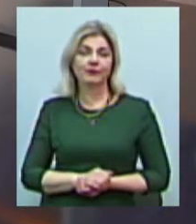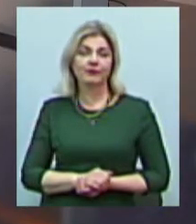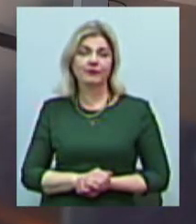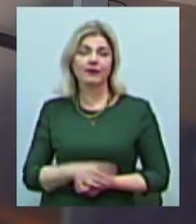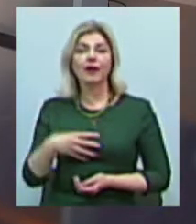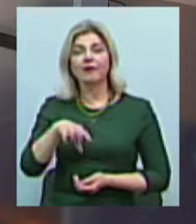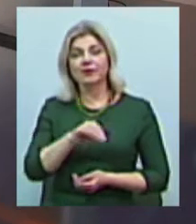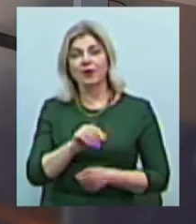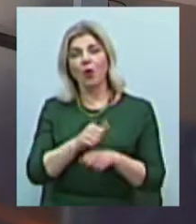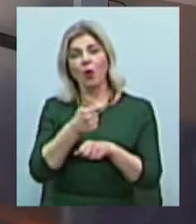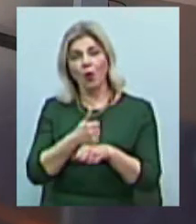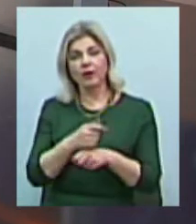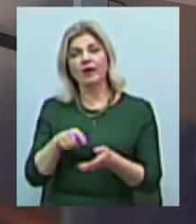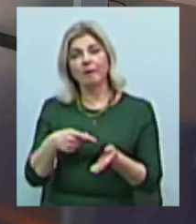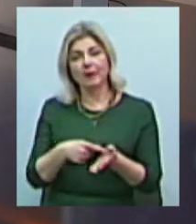голови як